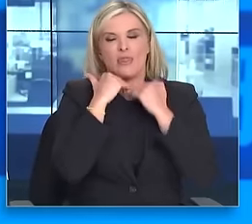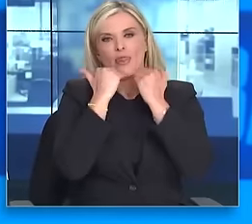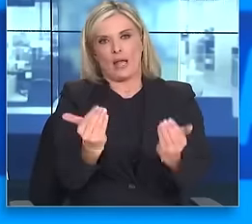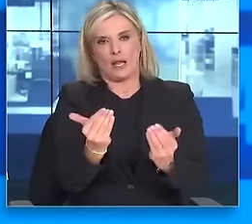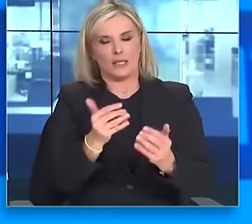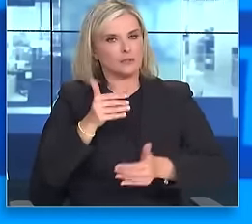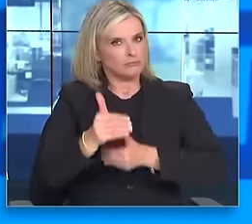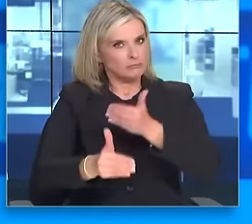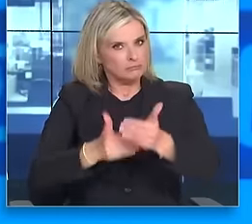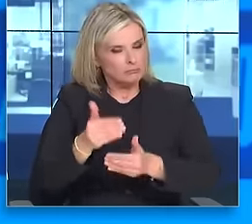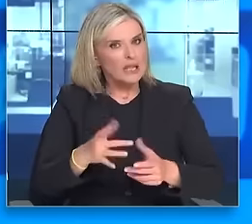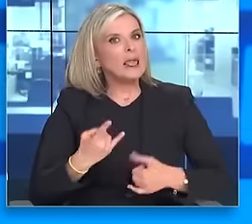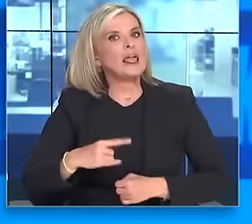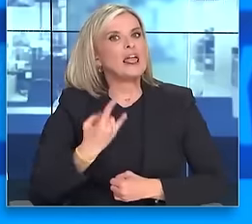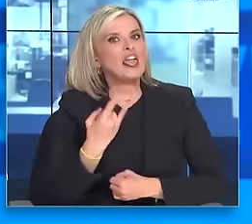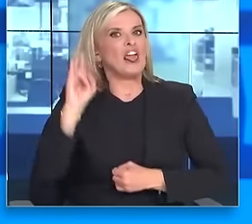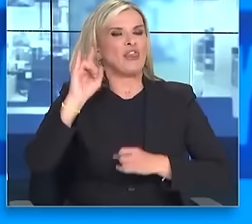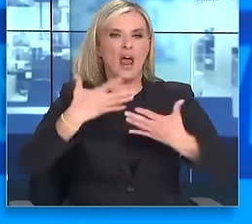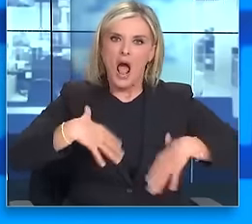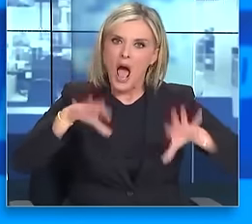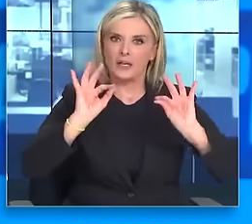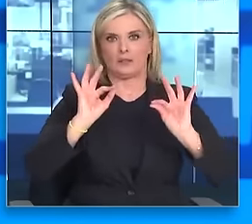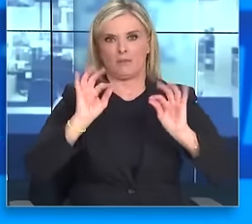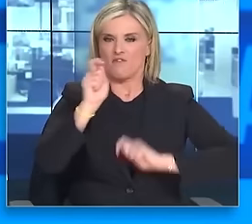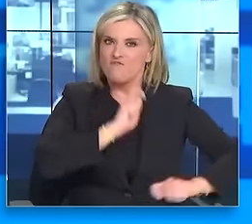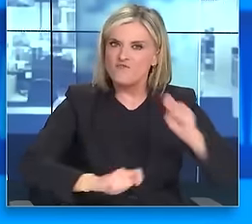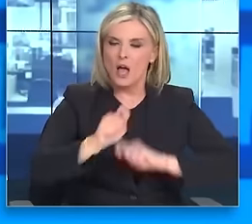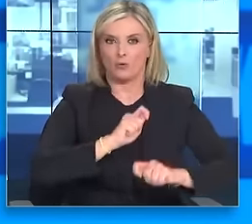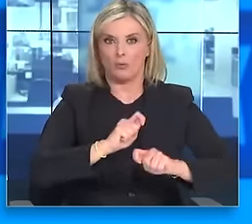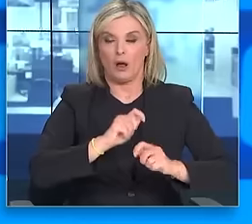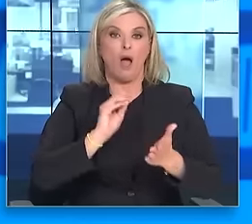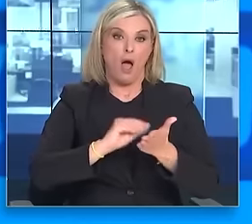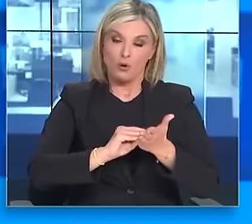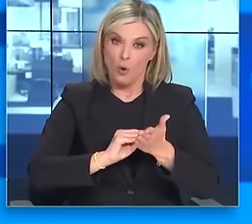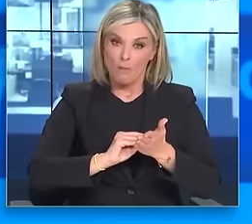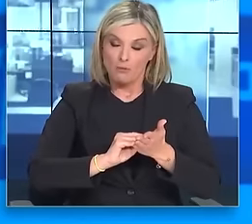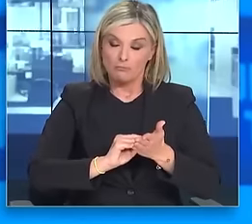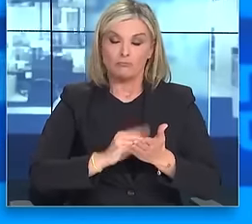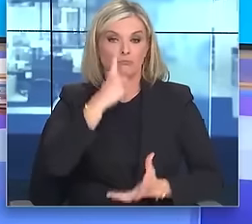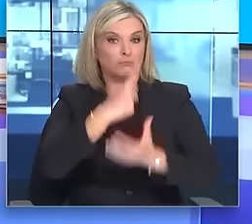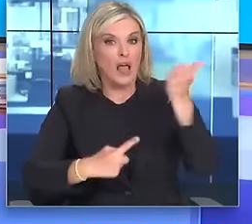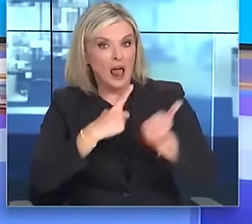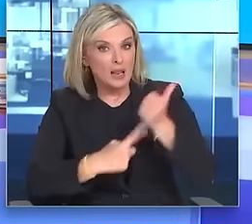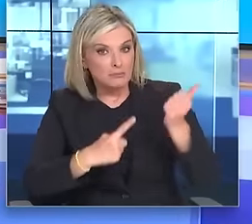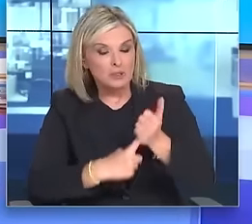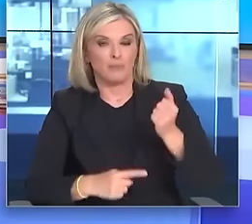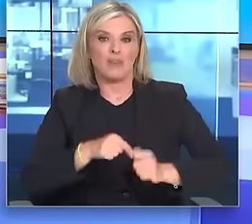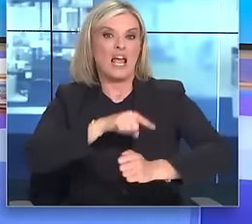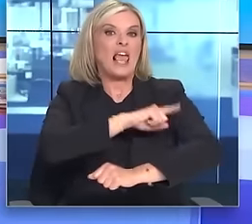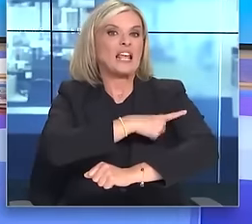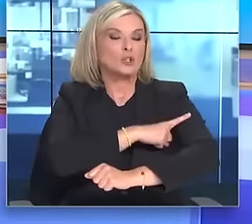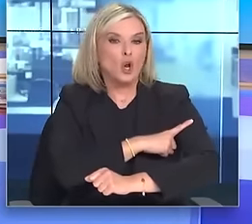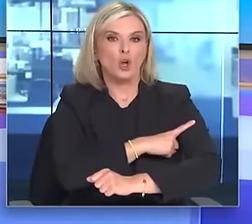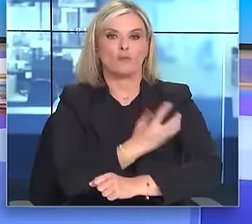τη στιγμή στην υγεία. Έχουμε θέματα προσέλκυσης γιατρών σε συγκεκριμένες ειδικότητες. Βεβαίως και έχουμε. Αναισθησιολόγοι, παθολόγοι,